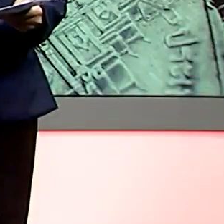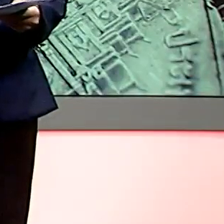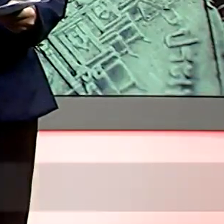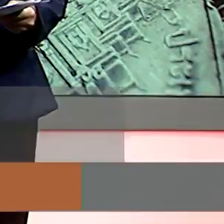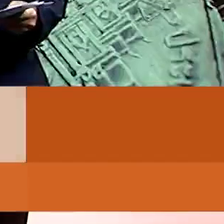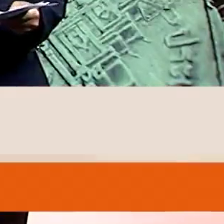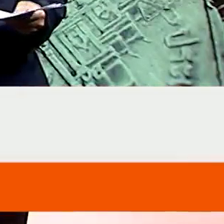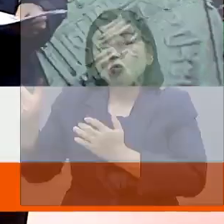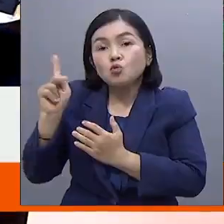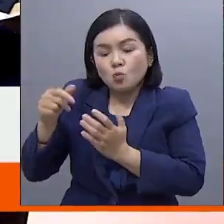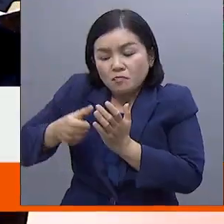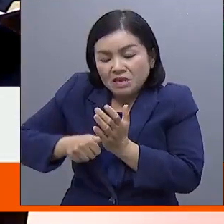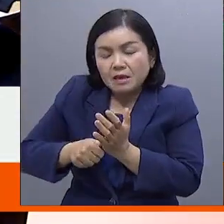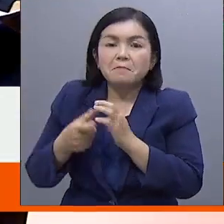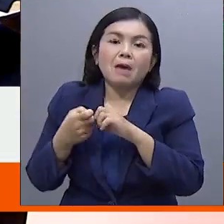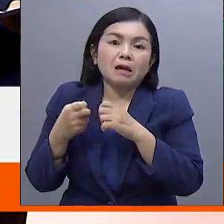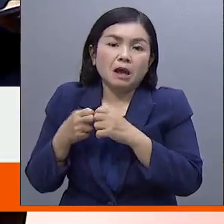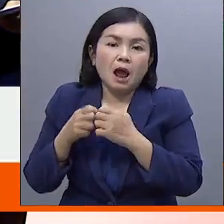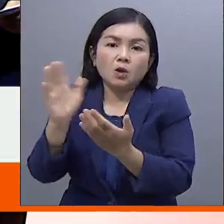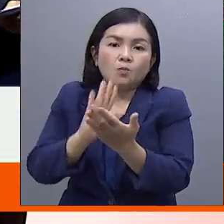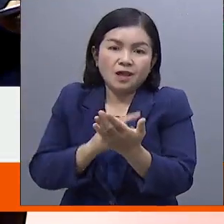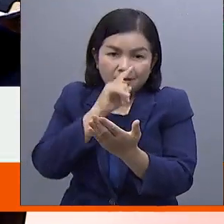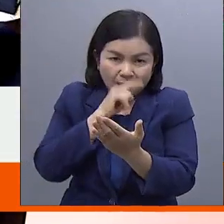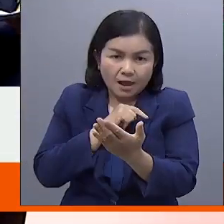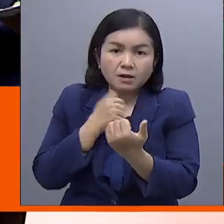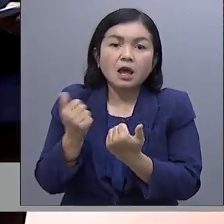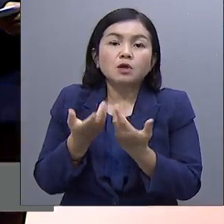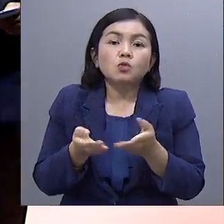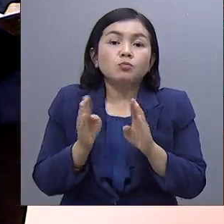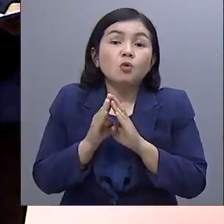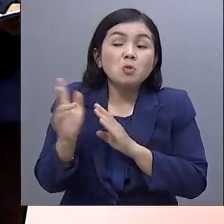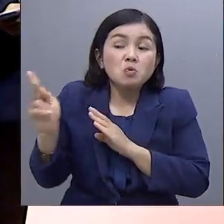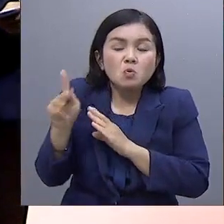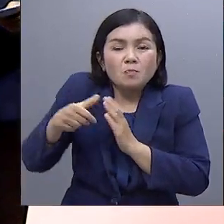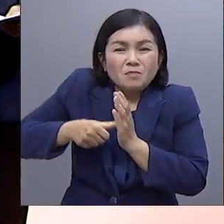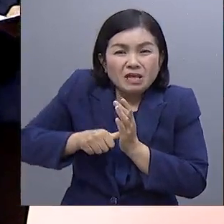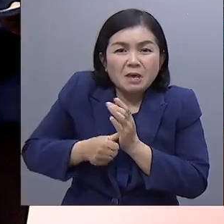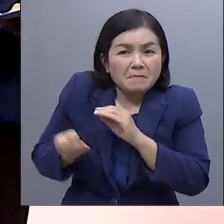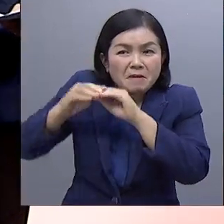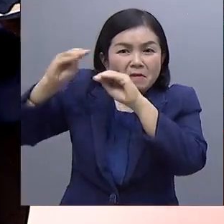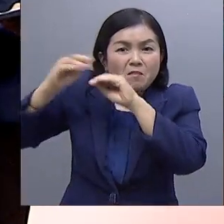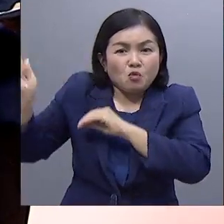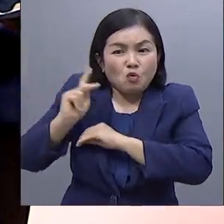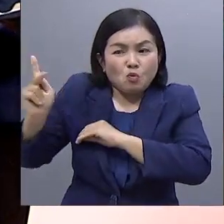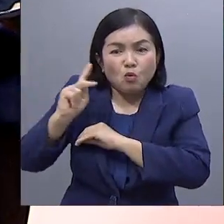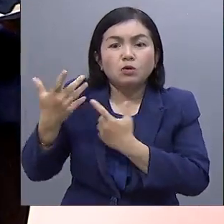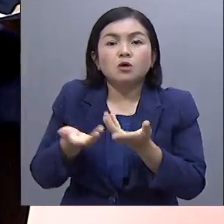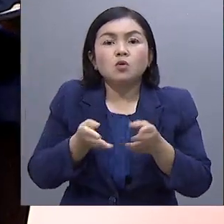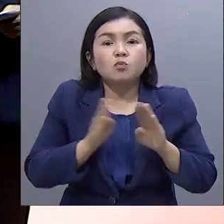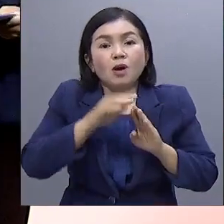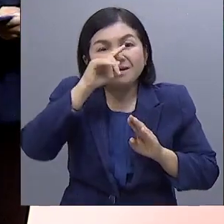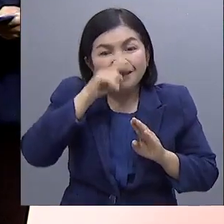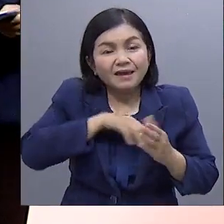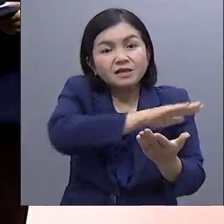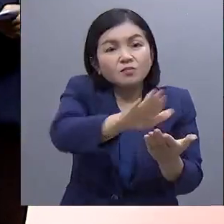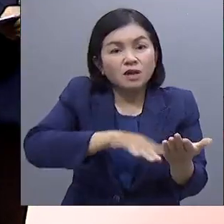นี่สินนะคะเป็นหนึ่งในปัญหาหลักของเศรษฐกิจไทยค่ะโดยเฉพาะหนี้ครัวเรือนที่เพิ่มขึ้นอย่างรวดเร็วปัจจุบันไทยมีหนี้ครัวเรือนในระบบนะค